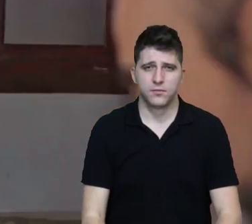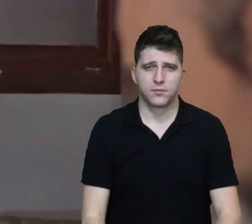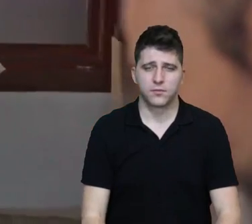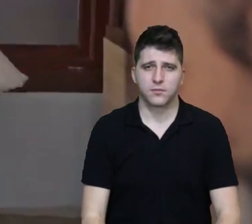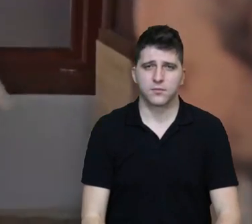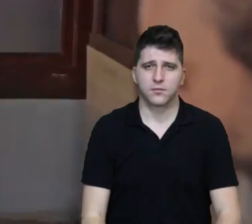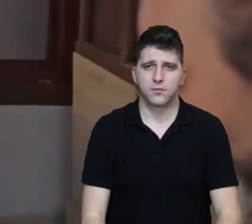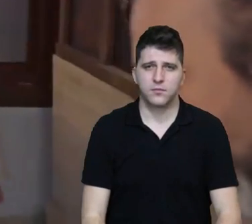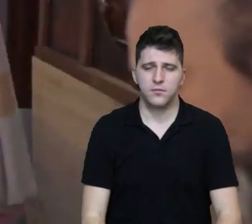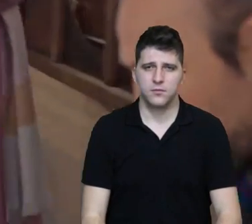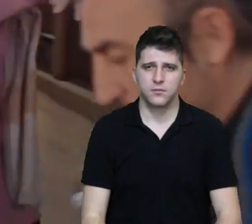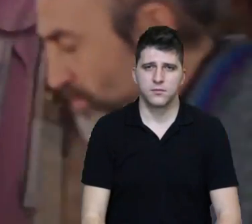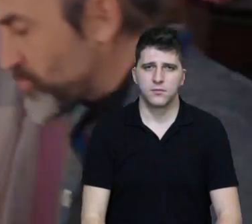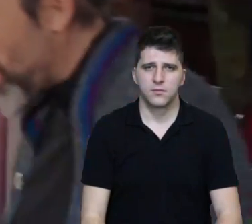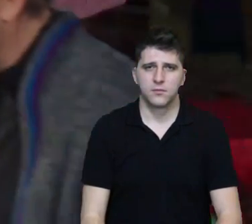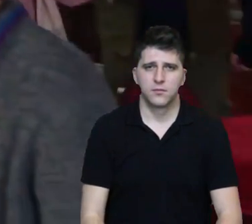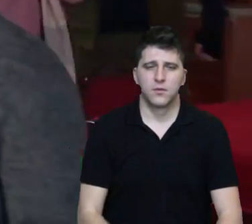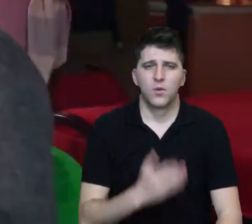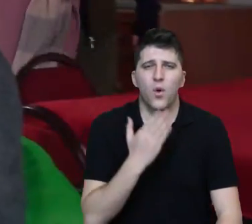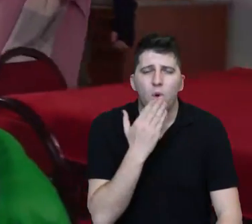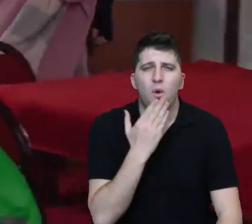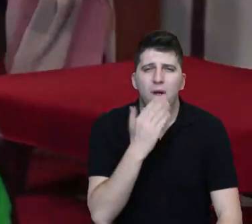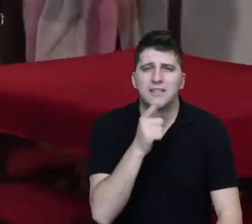ağızlarında maskelerle kahveye girdiler.